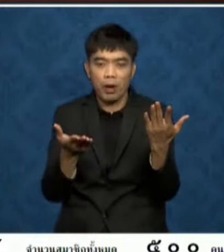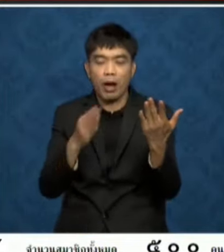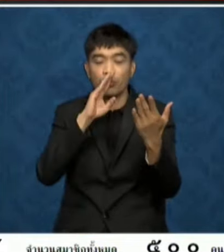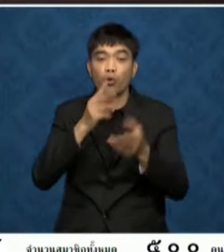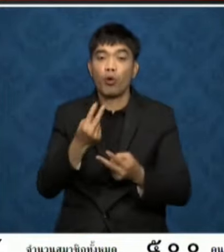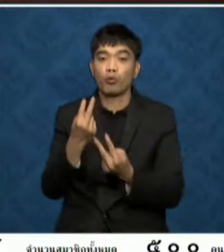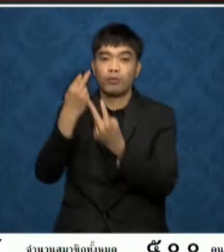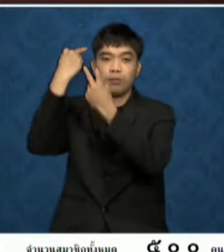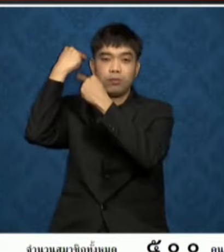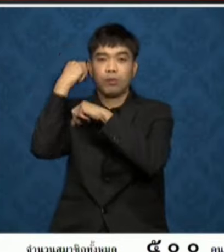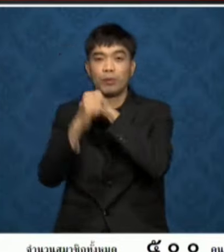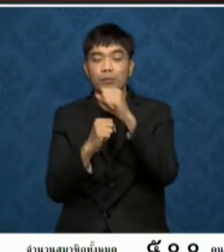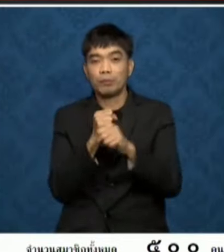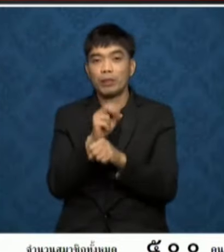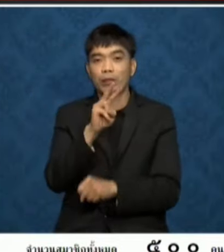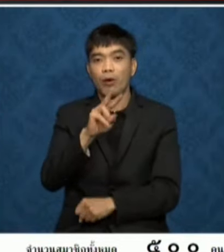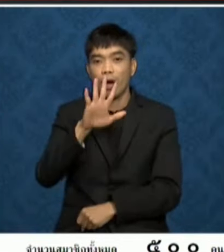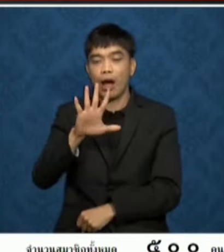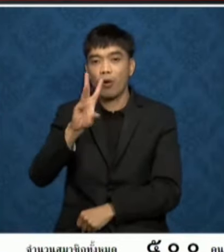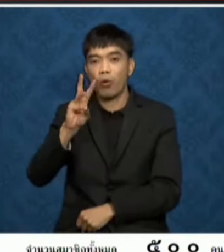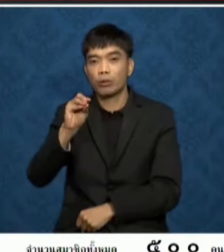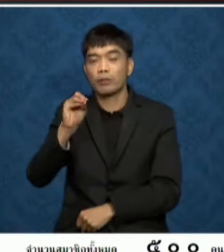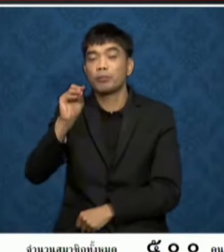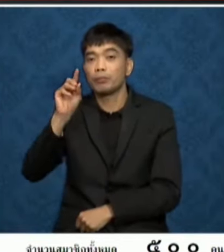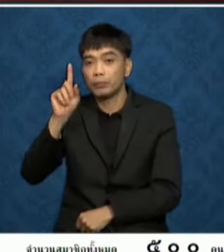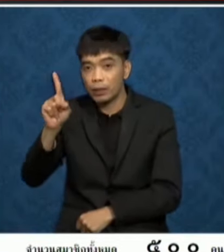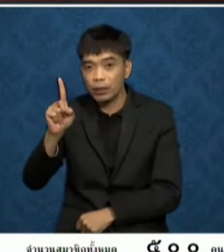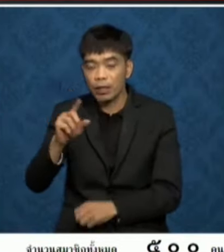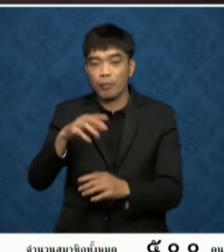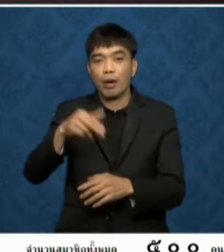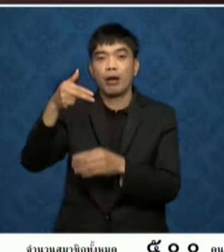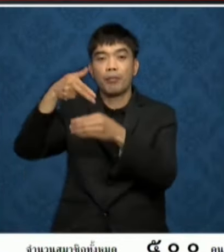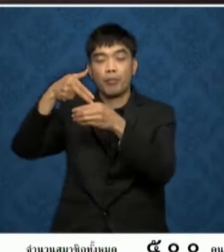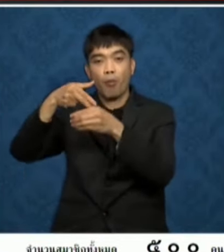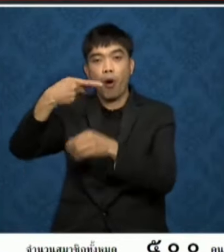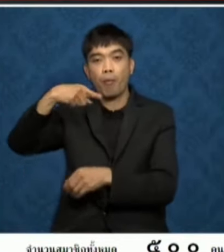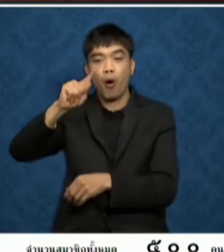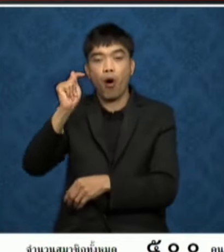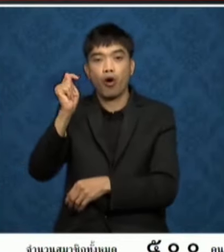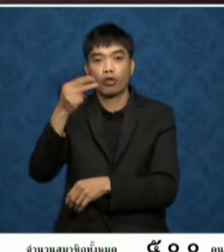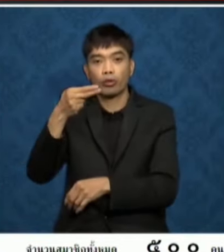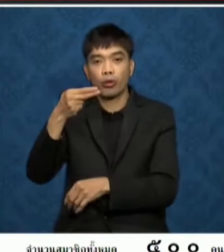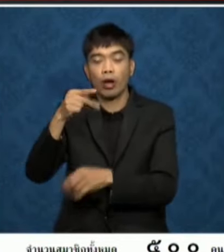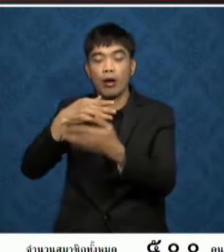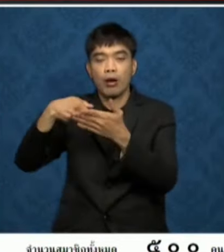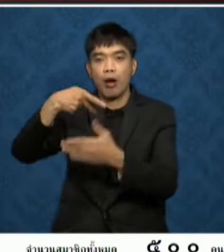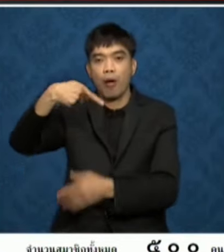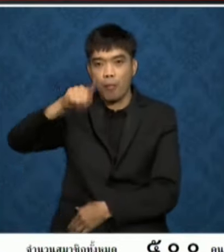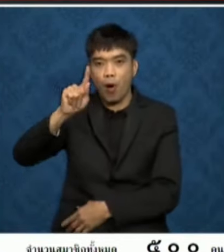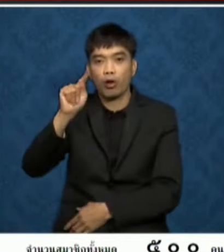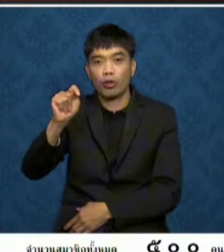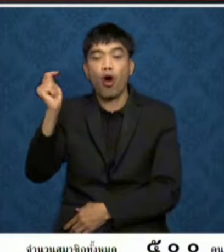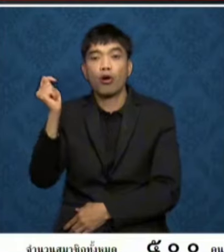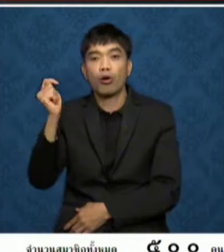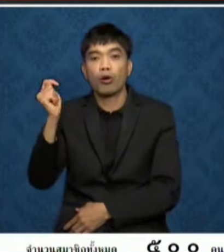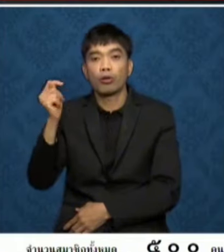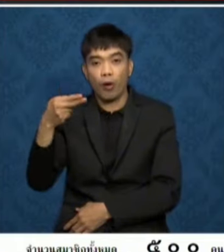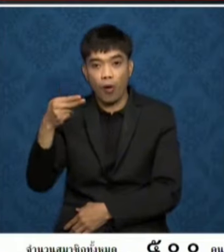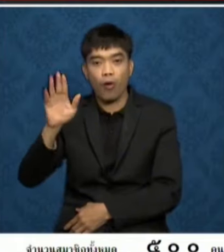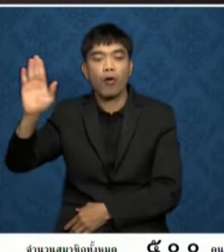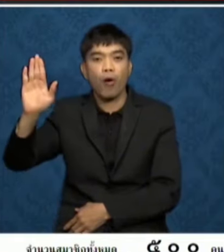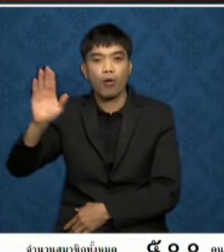ไปปี61หลังจากที่ปตท.สผ.นะคะได้สิทธิ์ในการประมูลแล้วก็สำรวจผลิตปิโตรเลียมในทะเลอ่าวไท